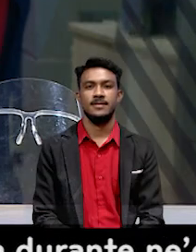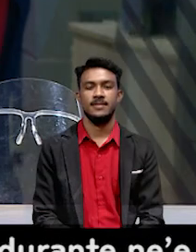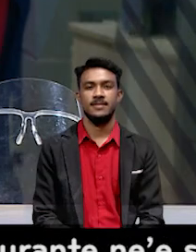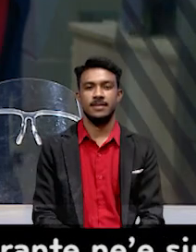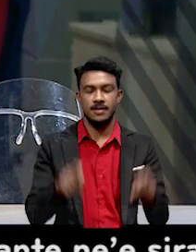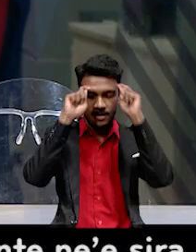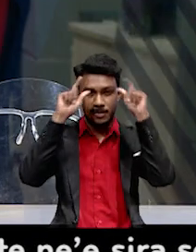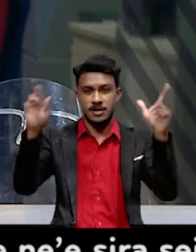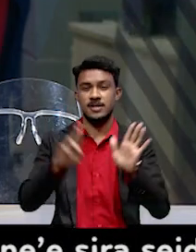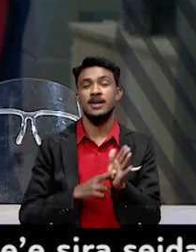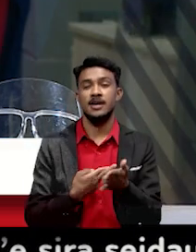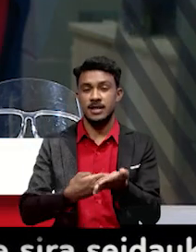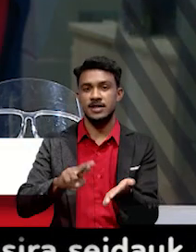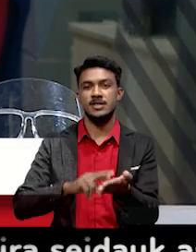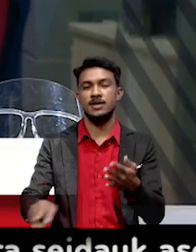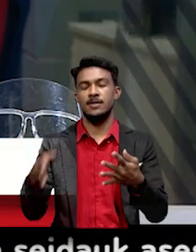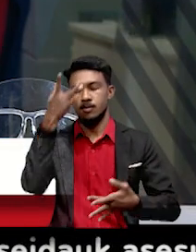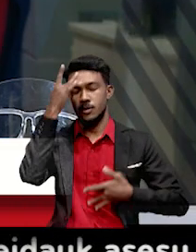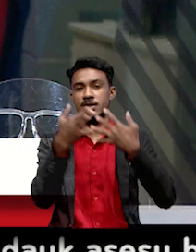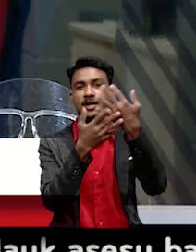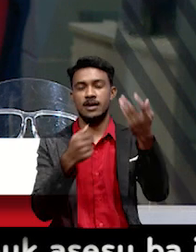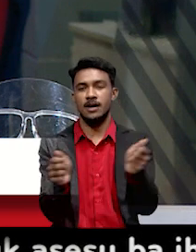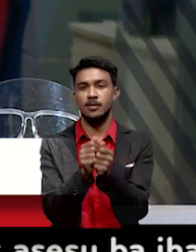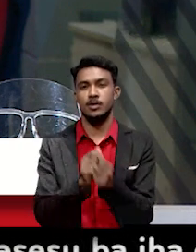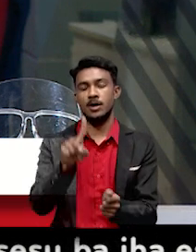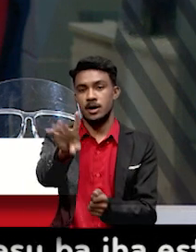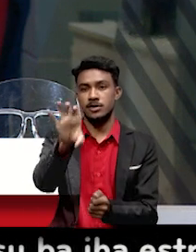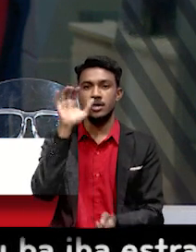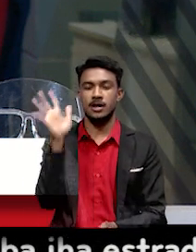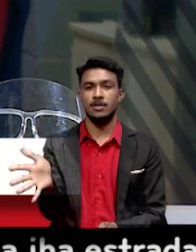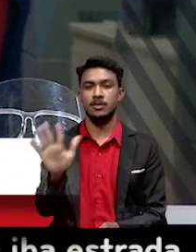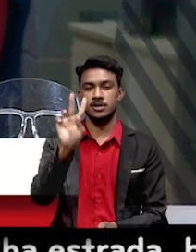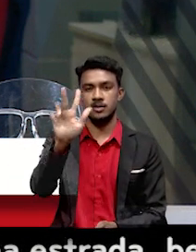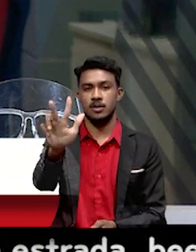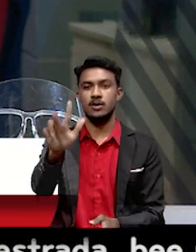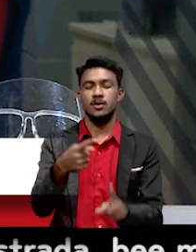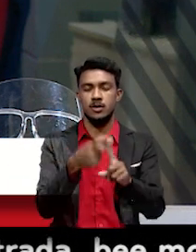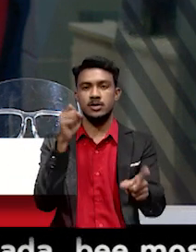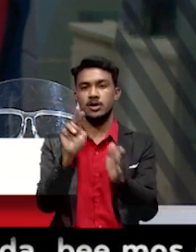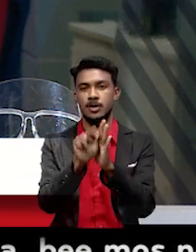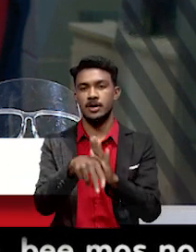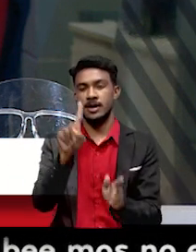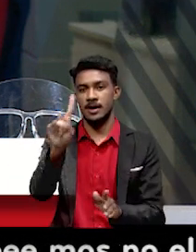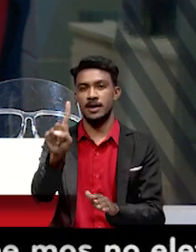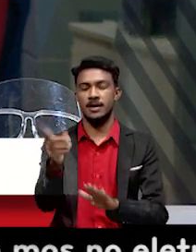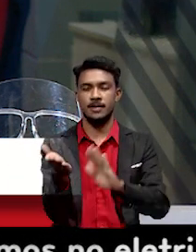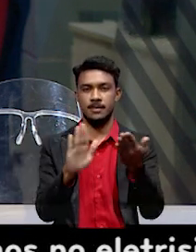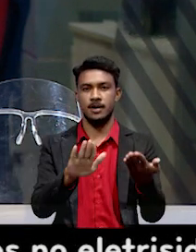Timor-Leste rejista kazu dengue hamutuk atus ida 50 resin tolu, husi numurune na ida lakon